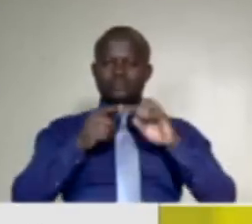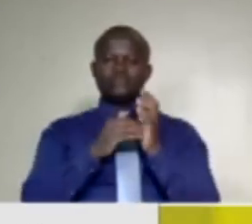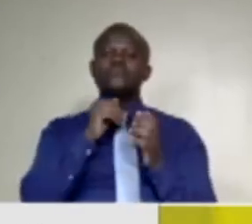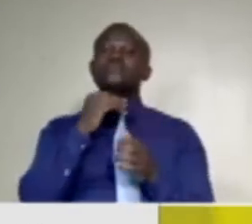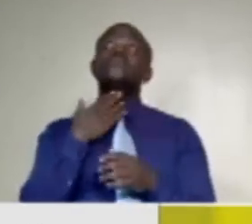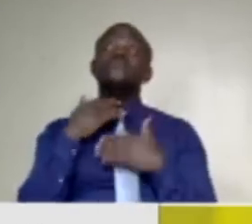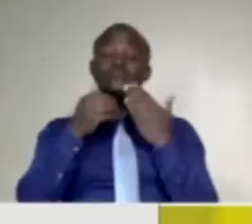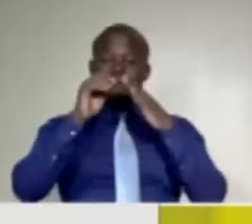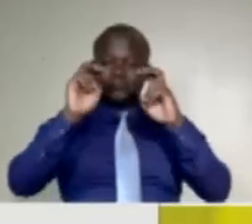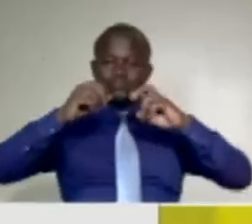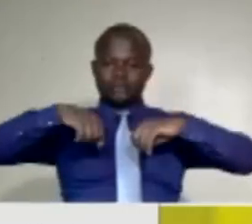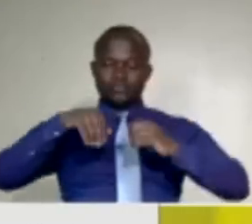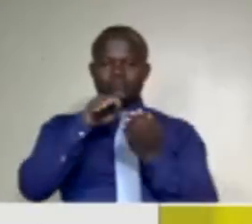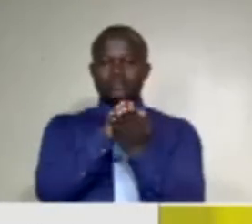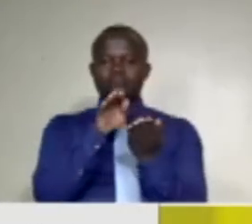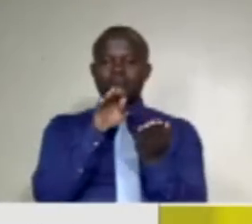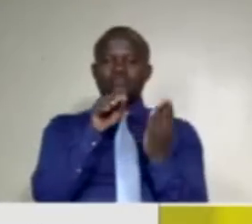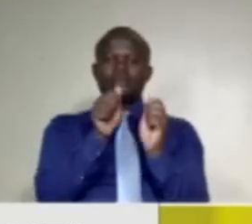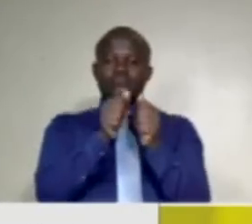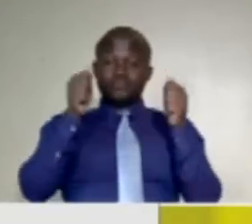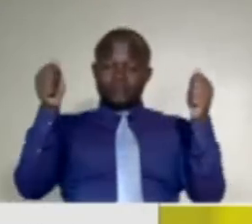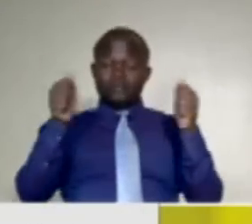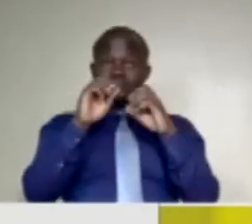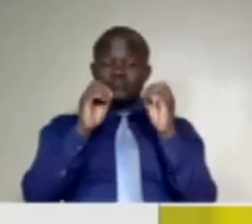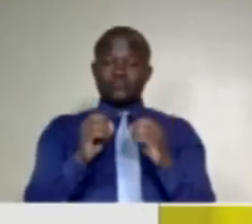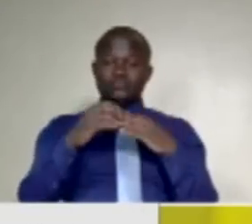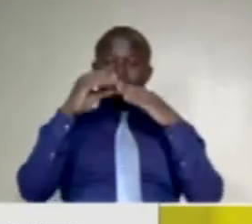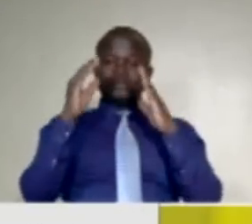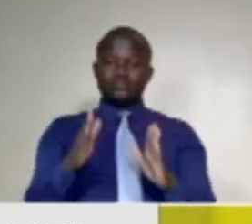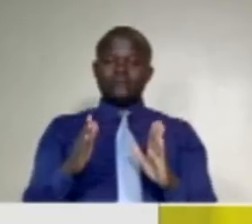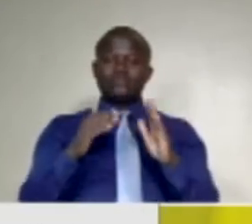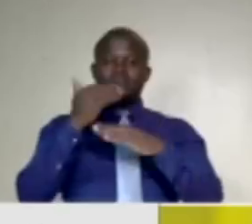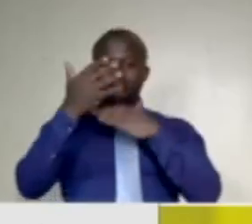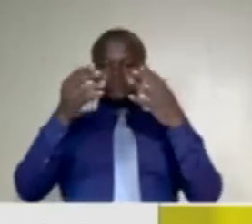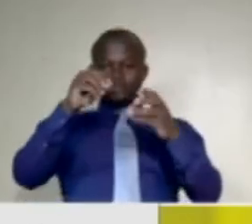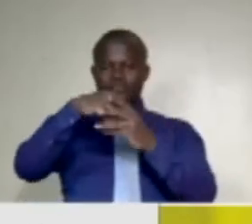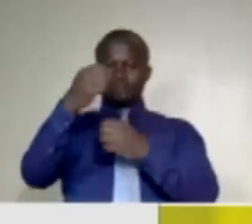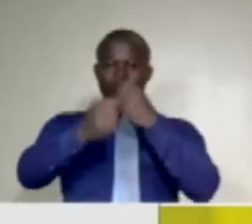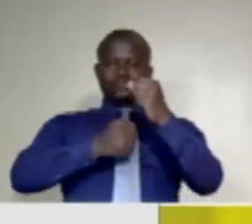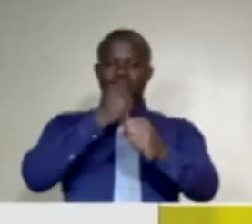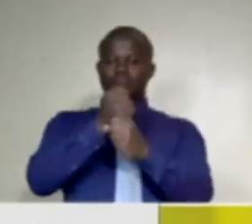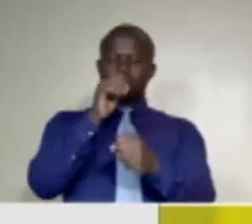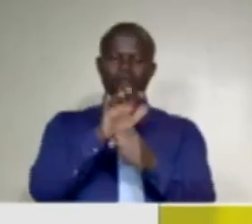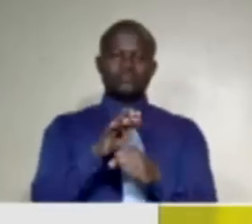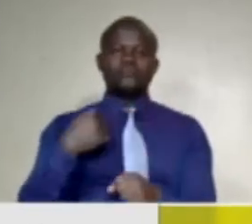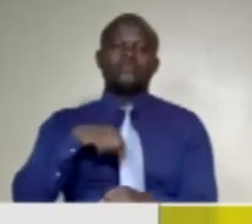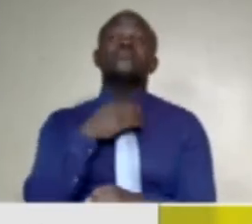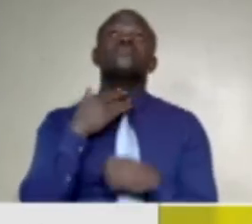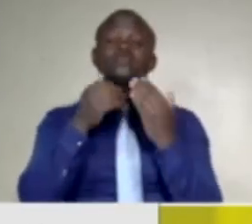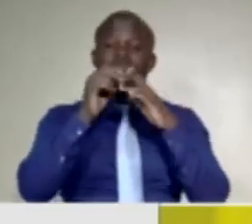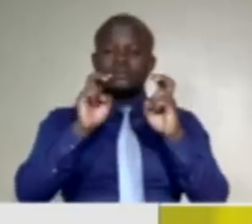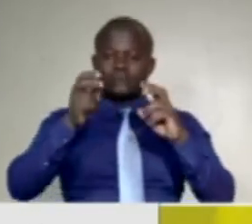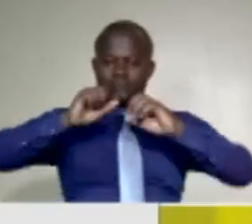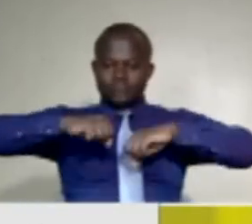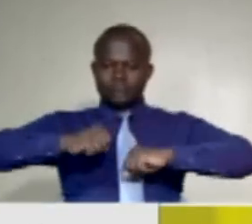aya masezerano abikwa mu tubati tw'ibiro by'abayobozi ngo amaremo imyaka n'imyaka twifuza ko aya